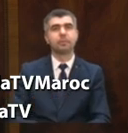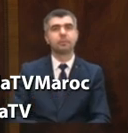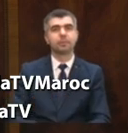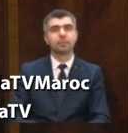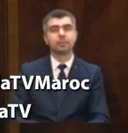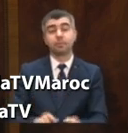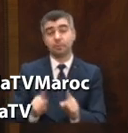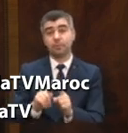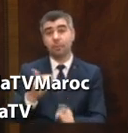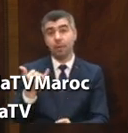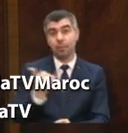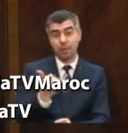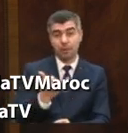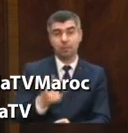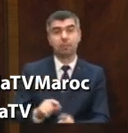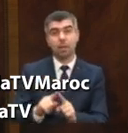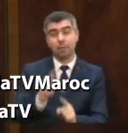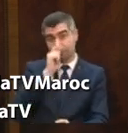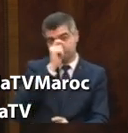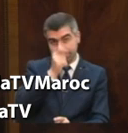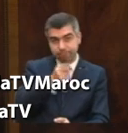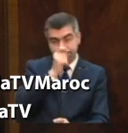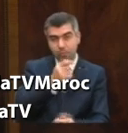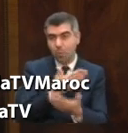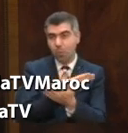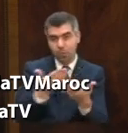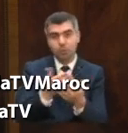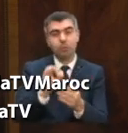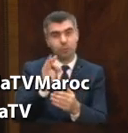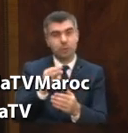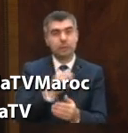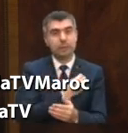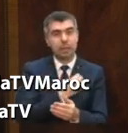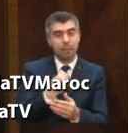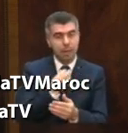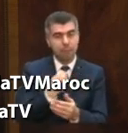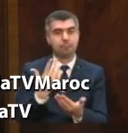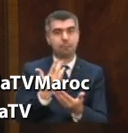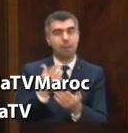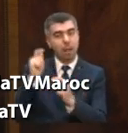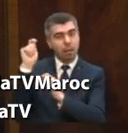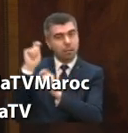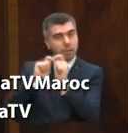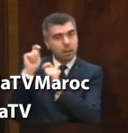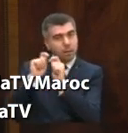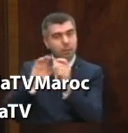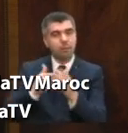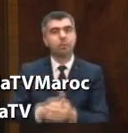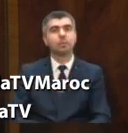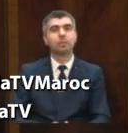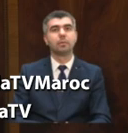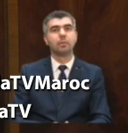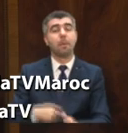لنشيد بجهود الأطقم الطبية والصحية، منها المدنية والعسكرية،